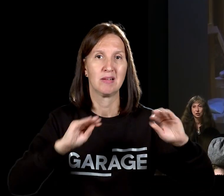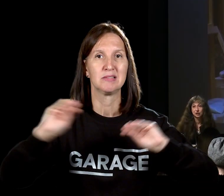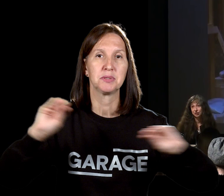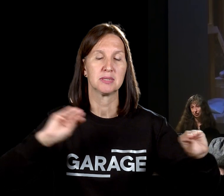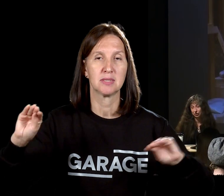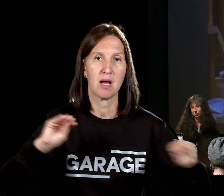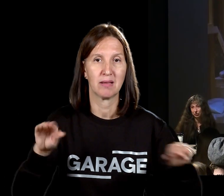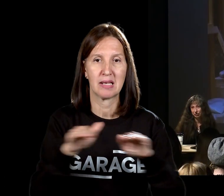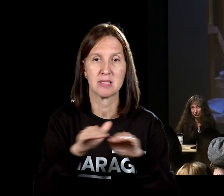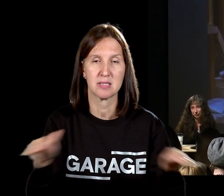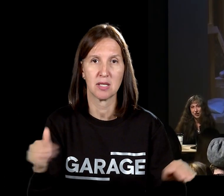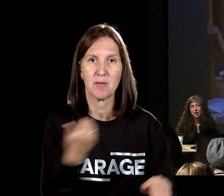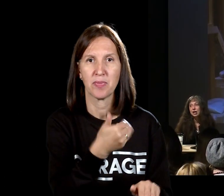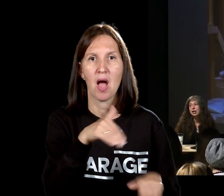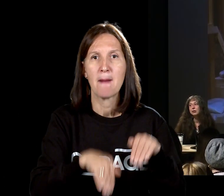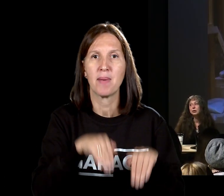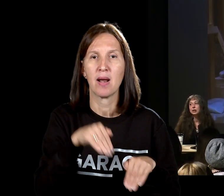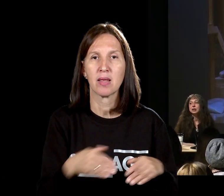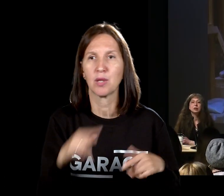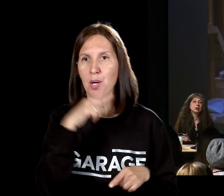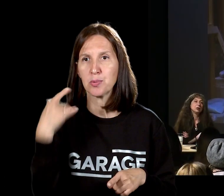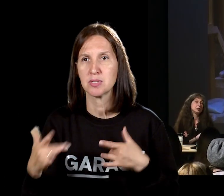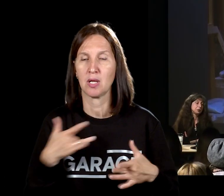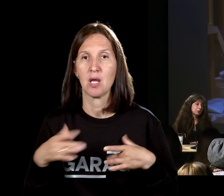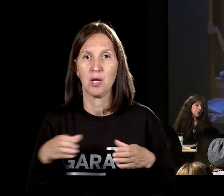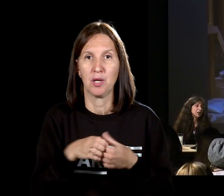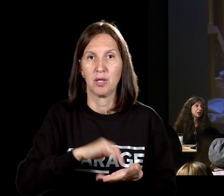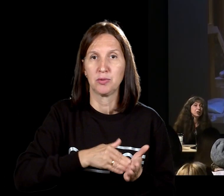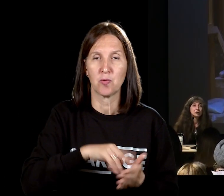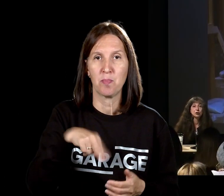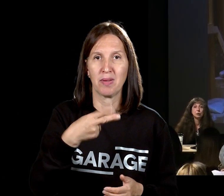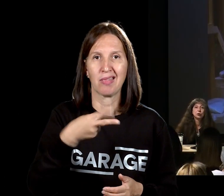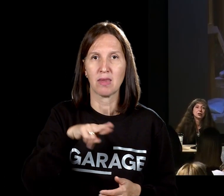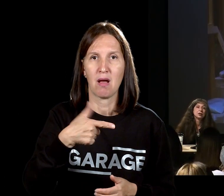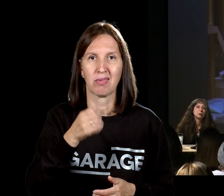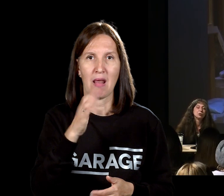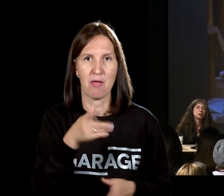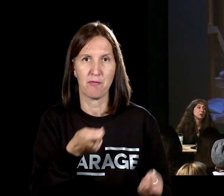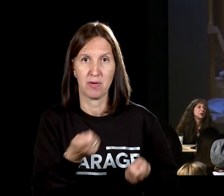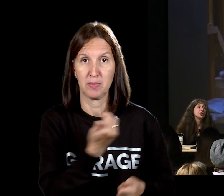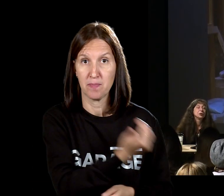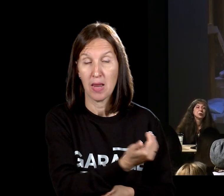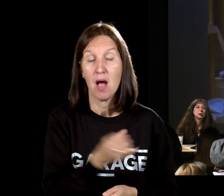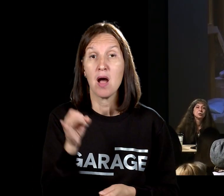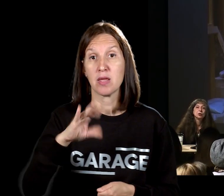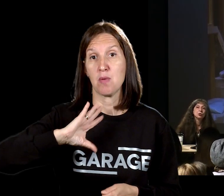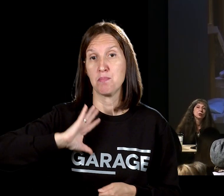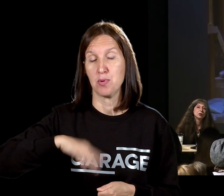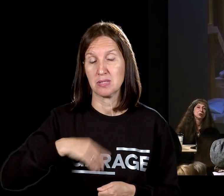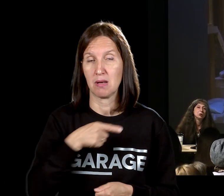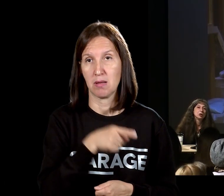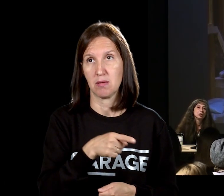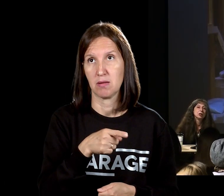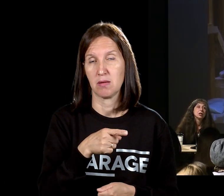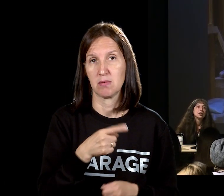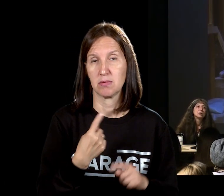сценографию для дягилевских балетов. Вот. И к сценографии, к работе с театром он возвращается в 1978 году,